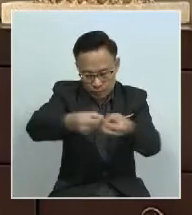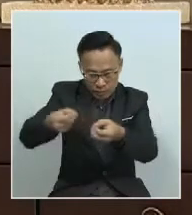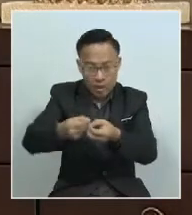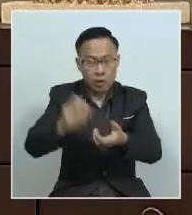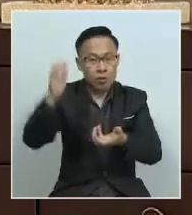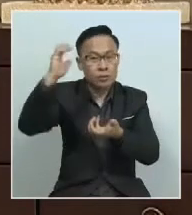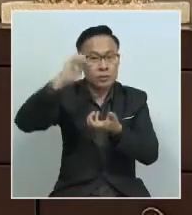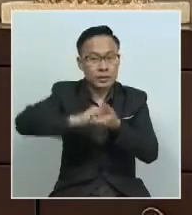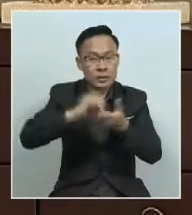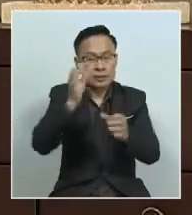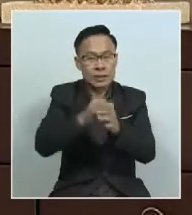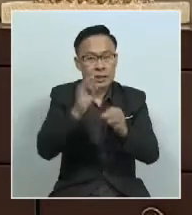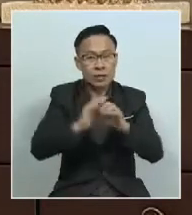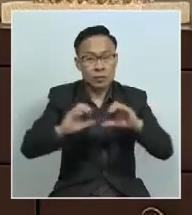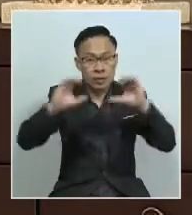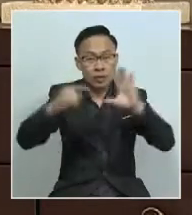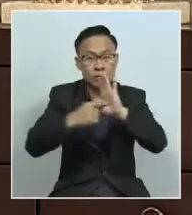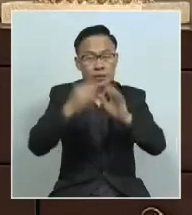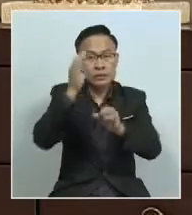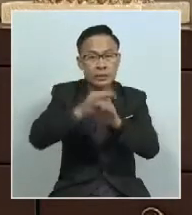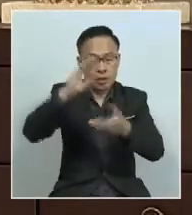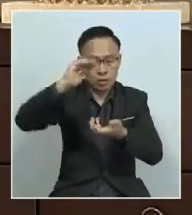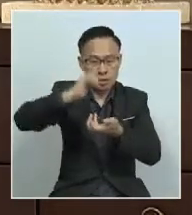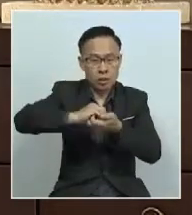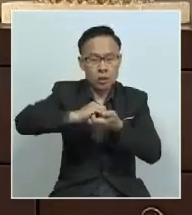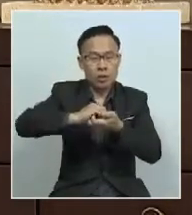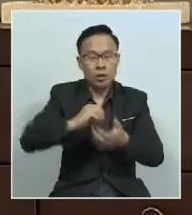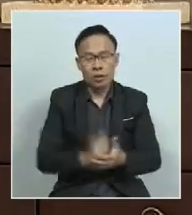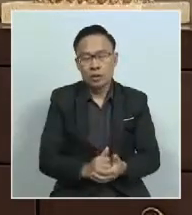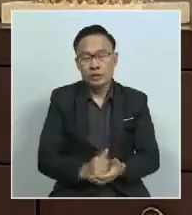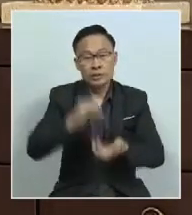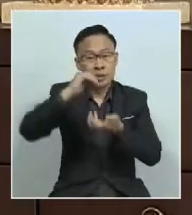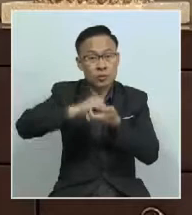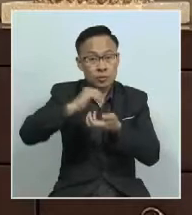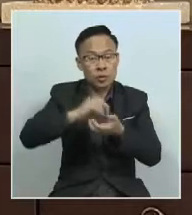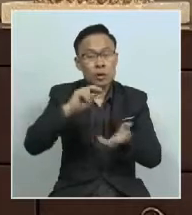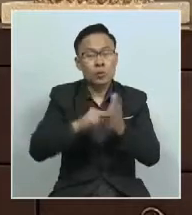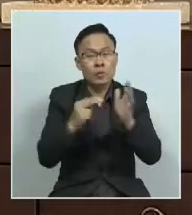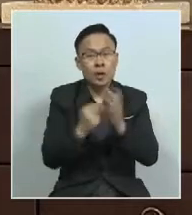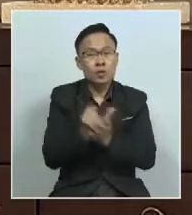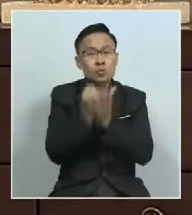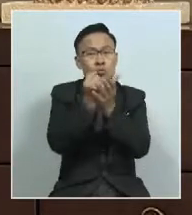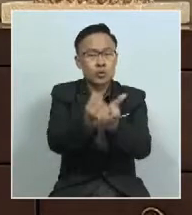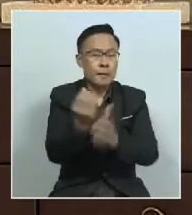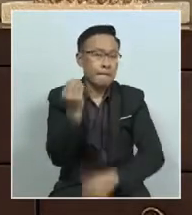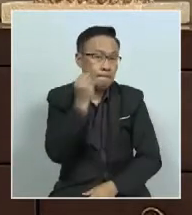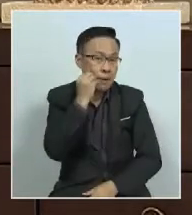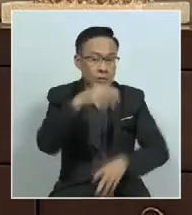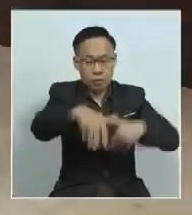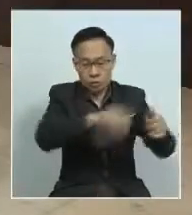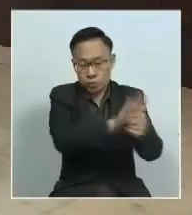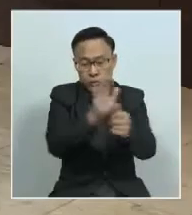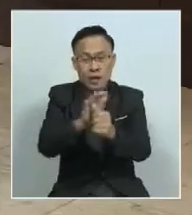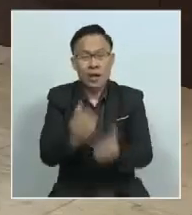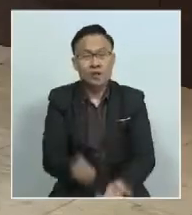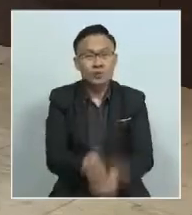การเงินเฉพาะกิจของรัฐหรือทอส.นะคะซึ่งทอส.เนี่ยเรารู้อยู่แล้วที่ผ่านมาเน ี่ย เข าเ ขาสนับสนุนผู้มีร